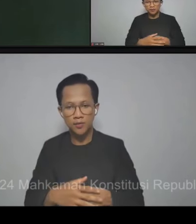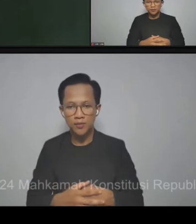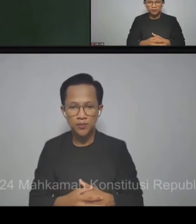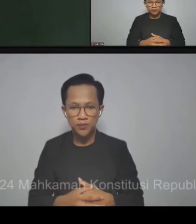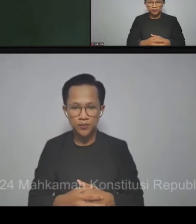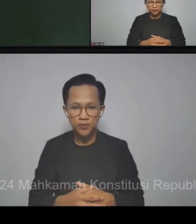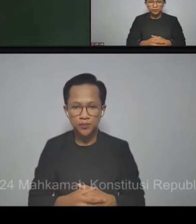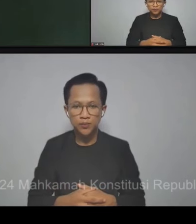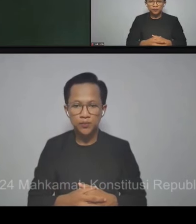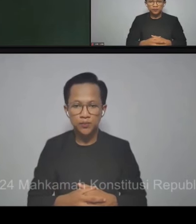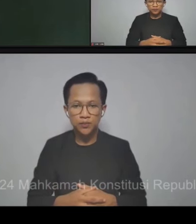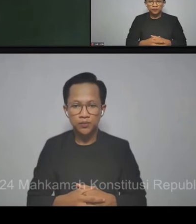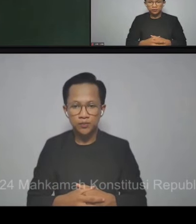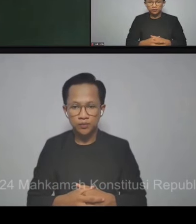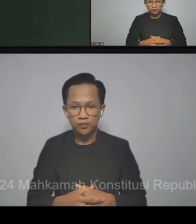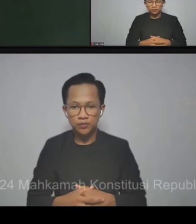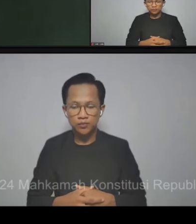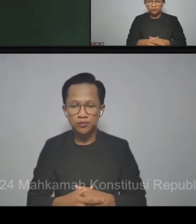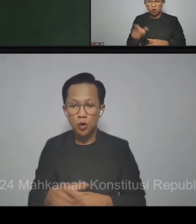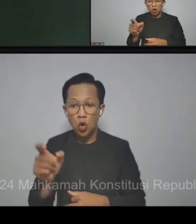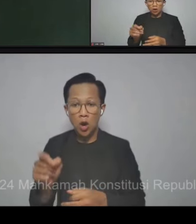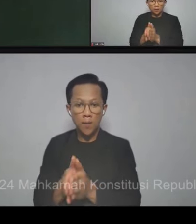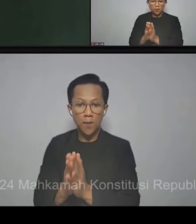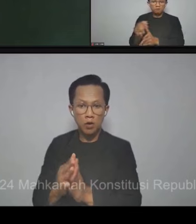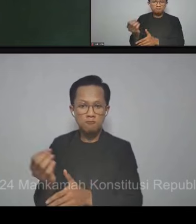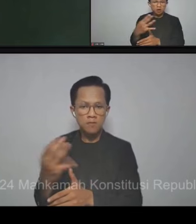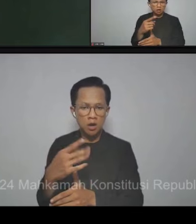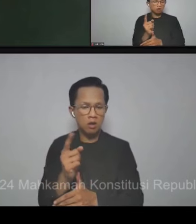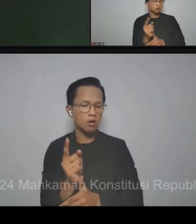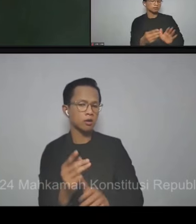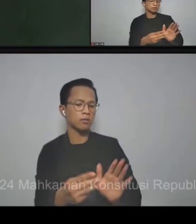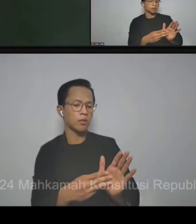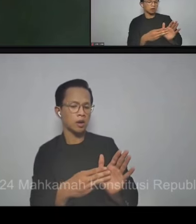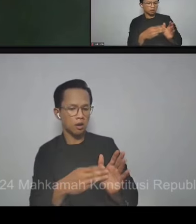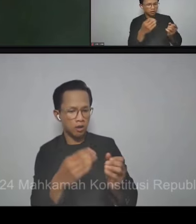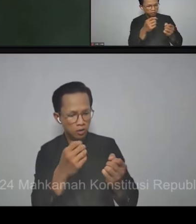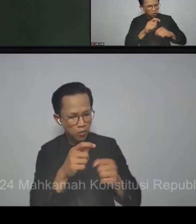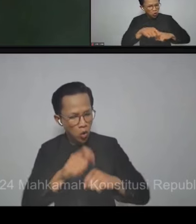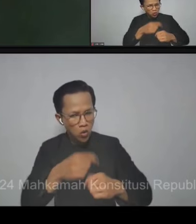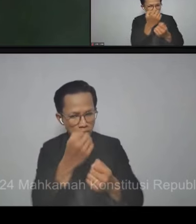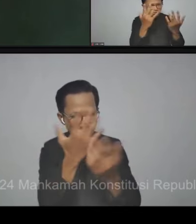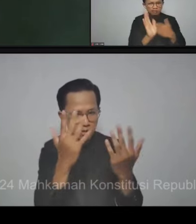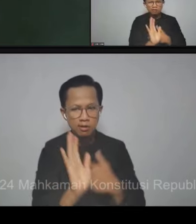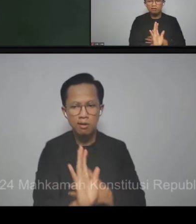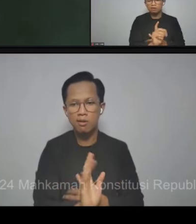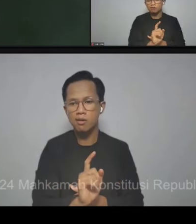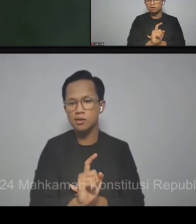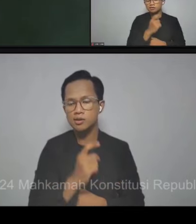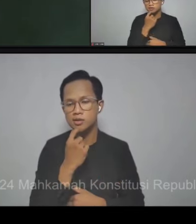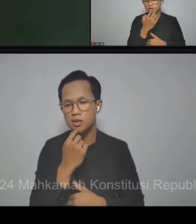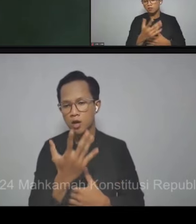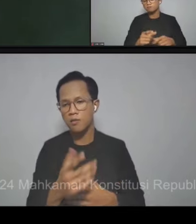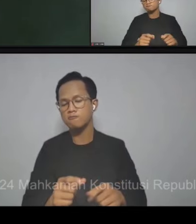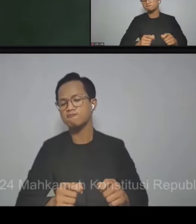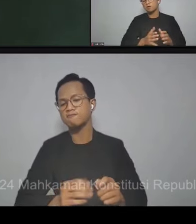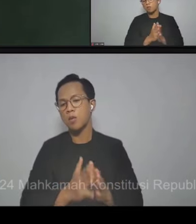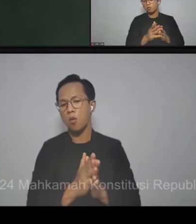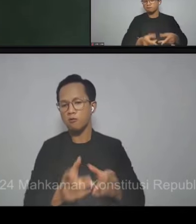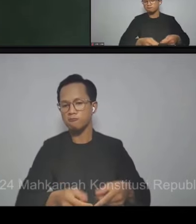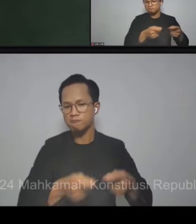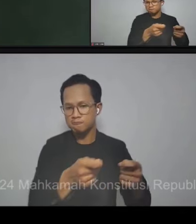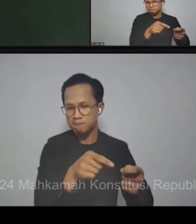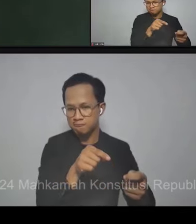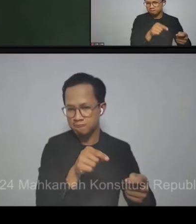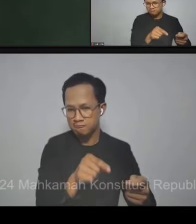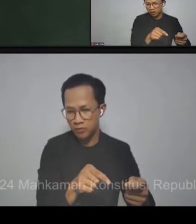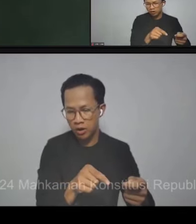lir peron yang mempersoalkan adanya ketidakpastian hukum karena terdapat perbedaan dalam implementasi pengajuan praerladiran terhadap pemeriksaan bukti permulaan tindak